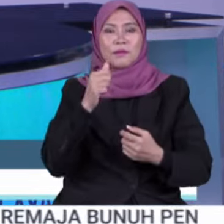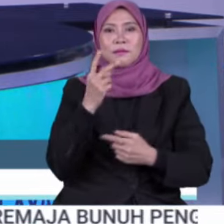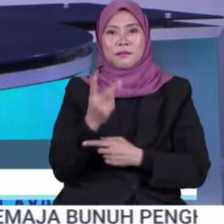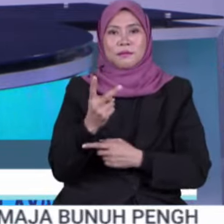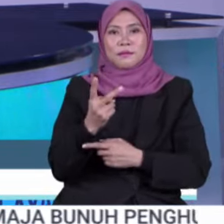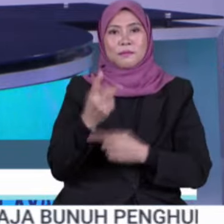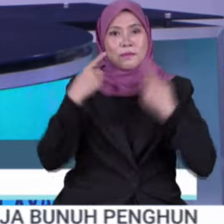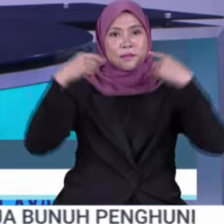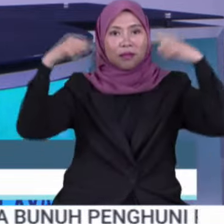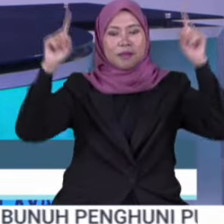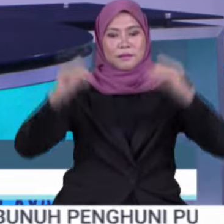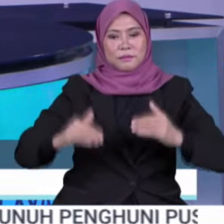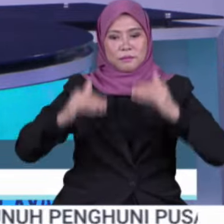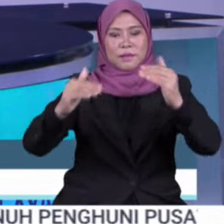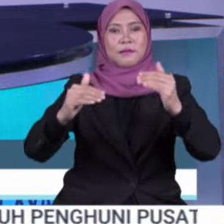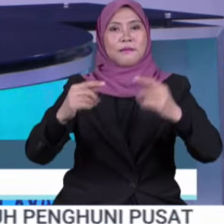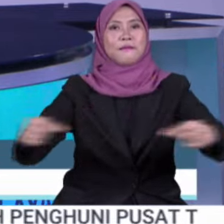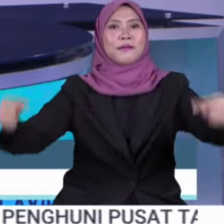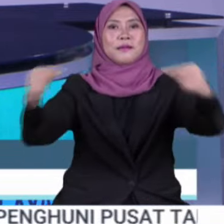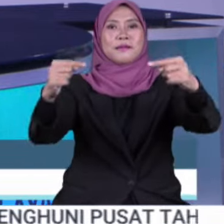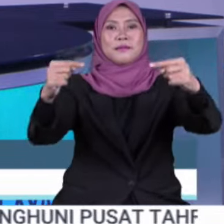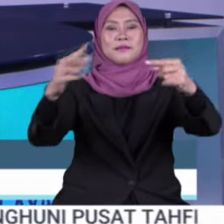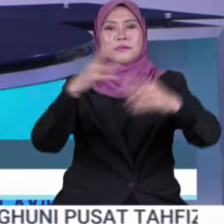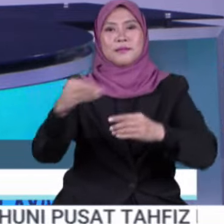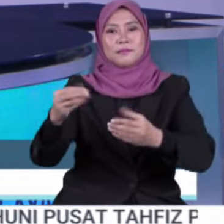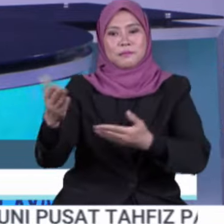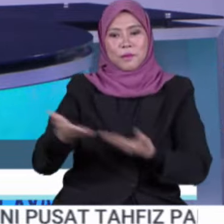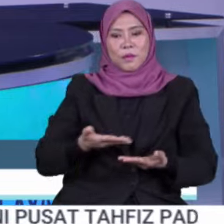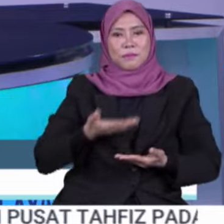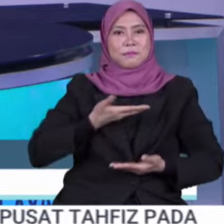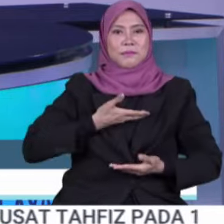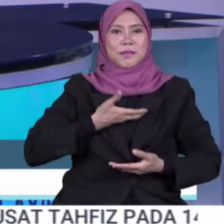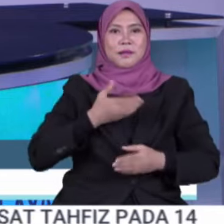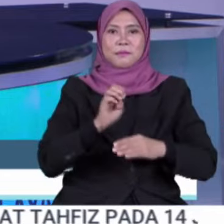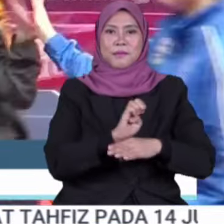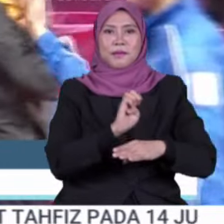mereka berjaya mara ke aksi final dan membawa pulang pingat perak.